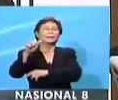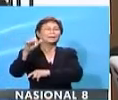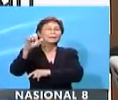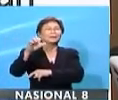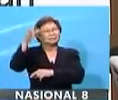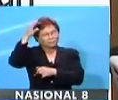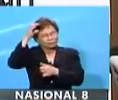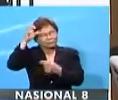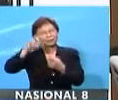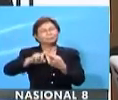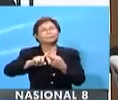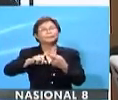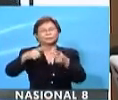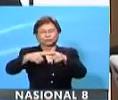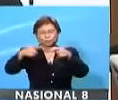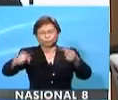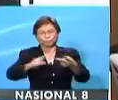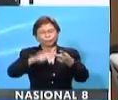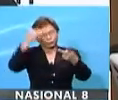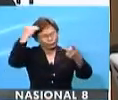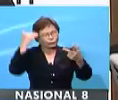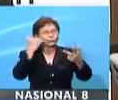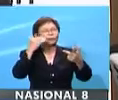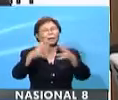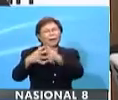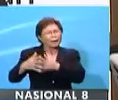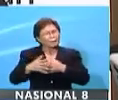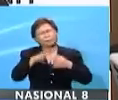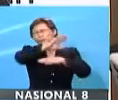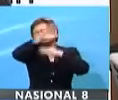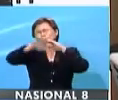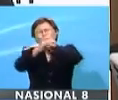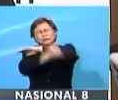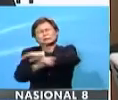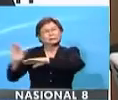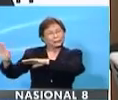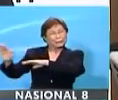China, Jepun, Korea dan Amerika semuanya mempunyai